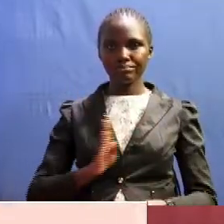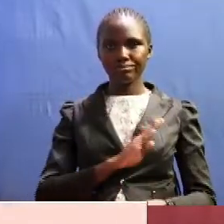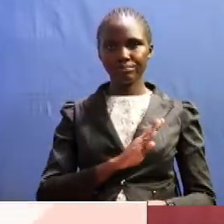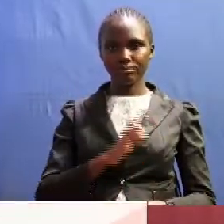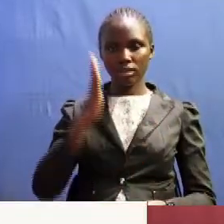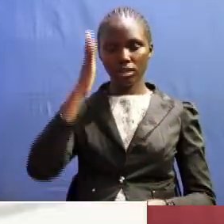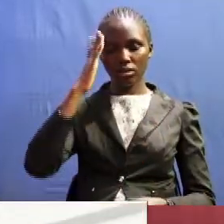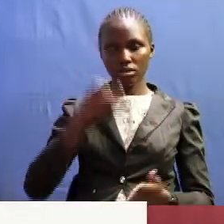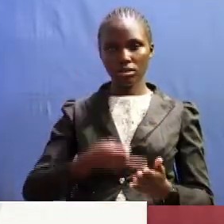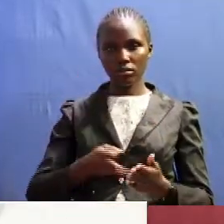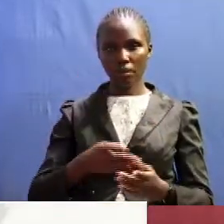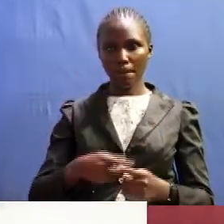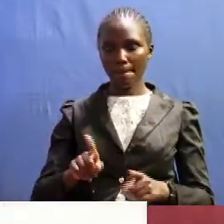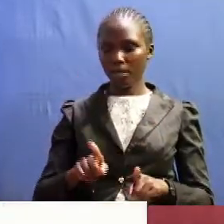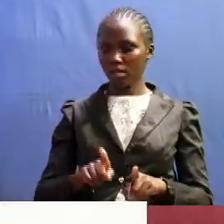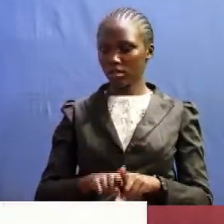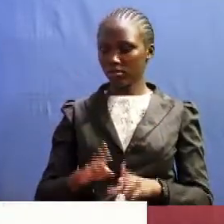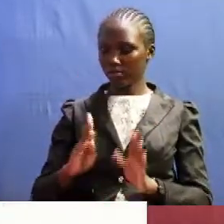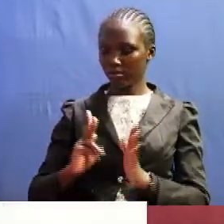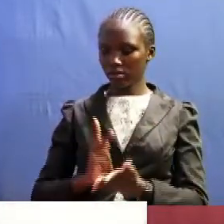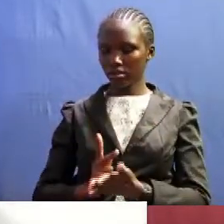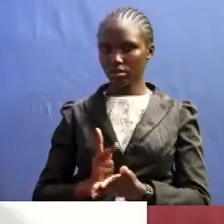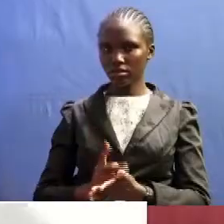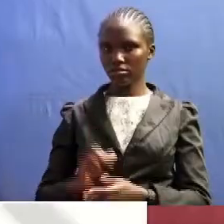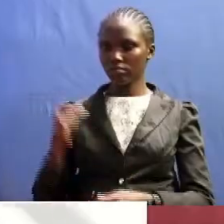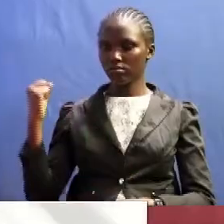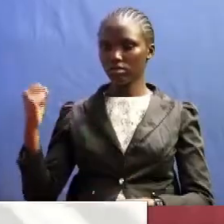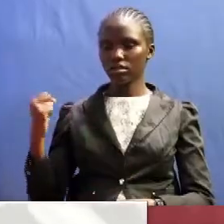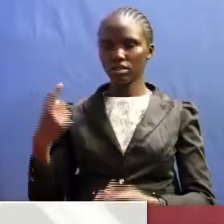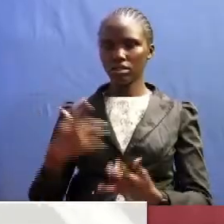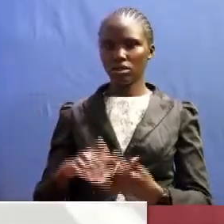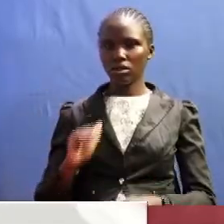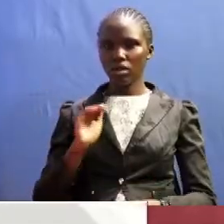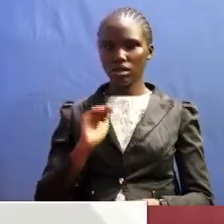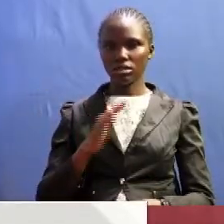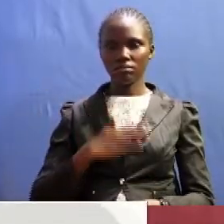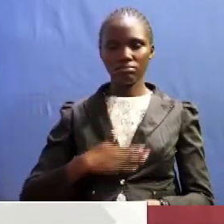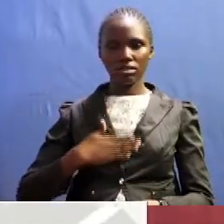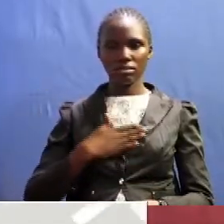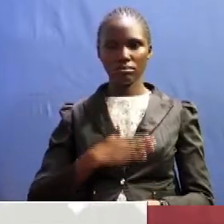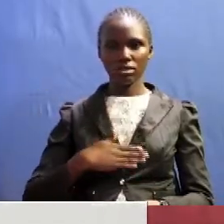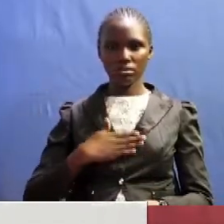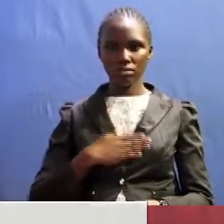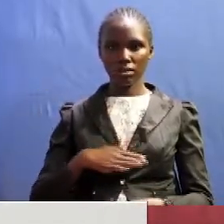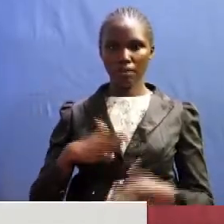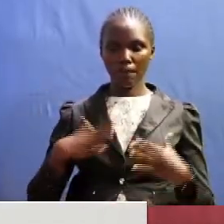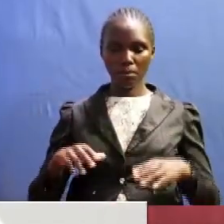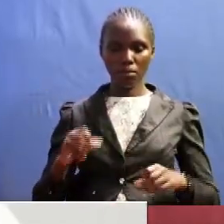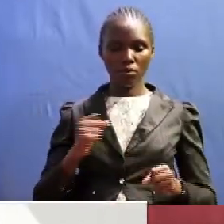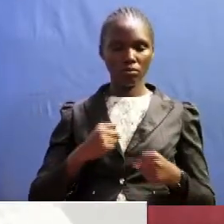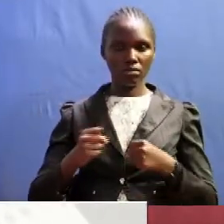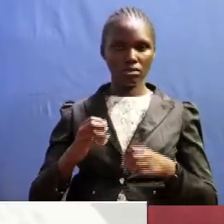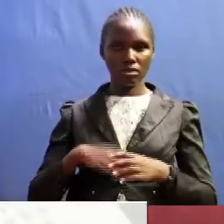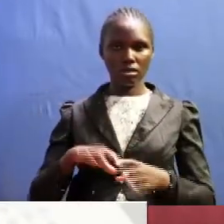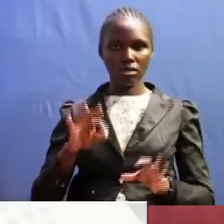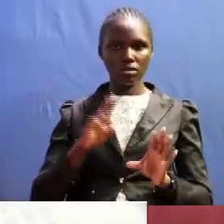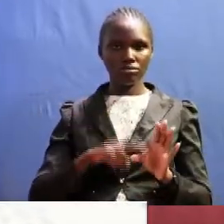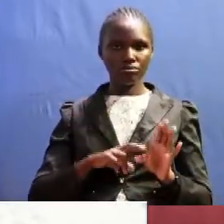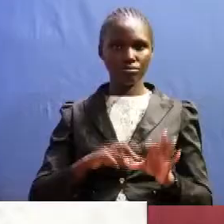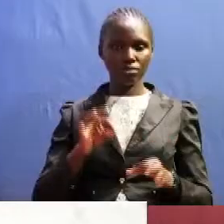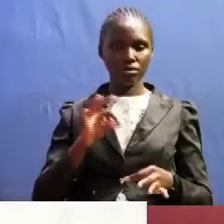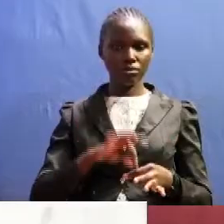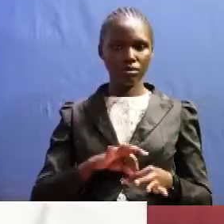sikose kufanya kazi zinawekwa siasa. So ile kitu tunaomba wale wapinzani wetu na wale tunatafuta viti na